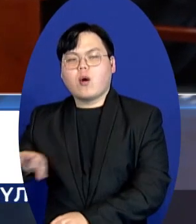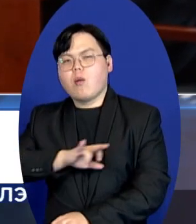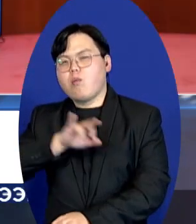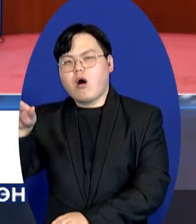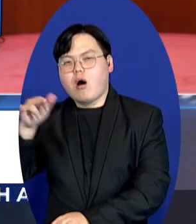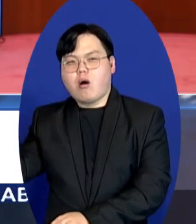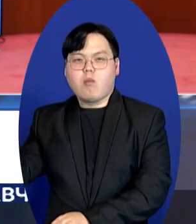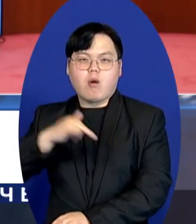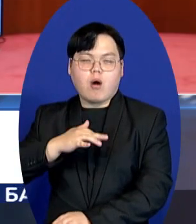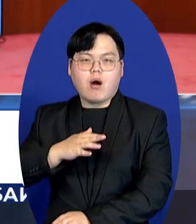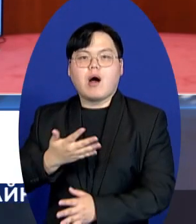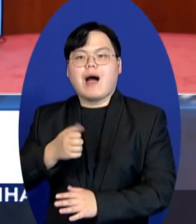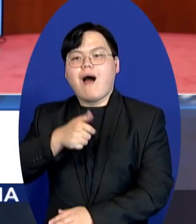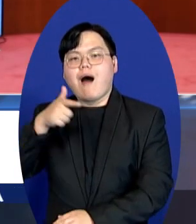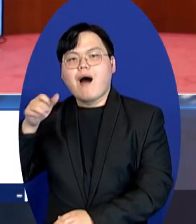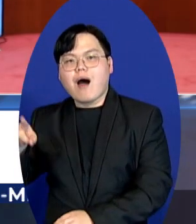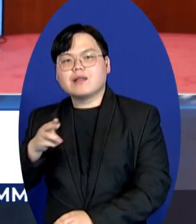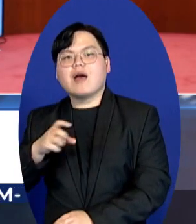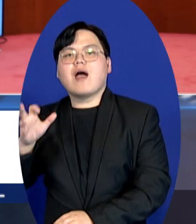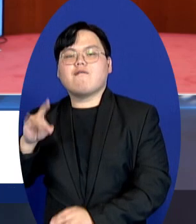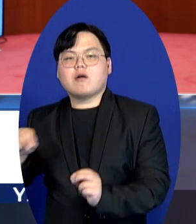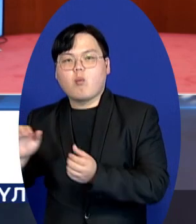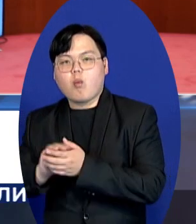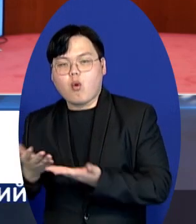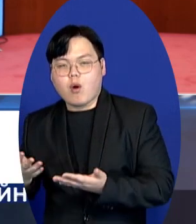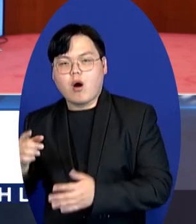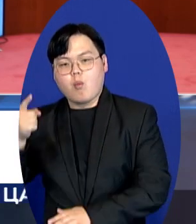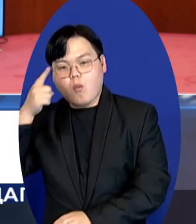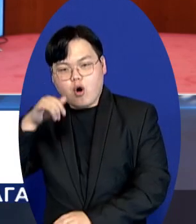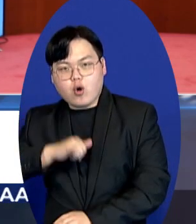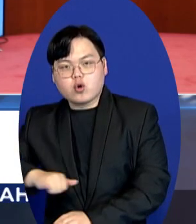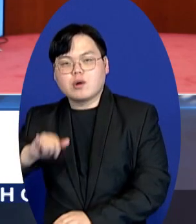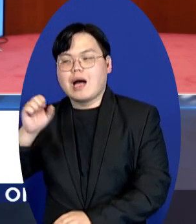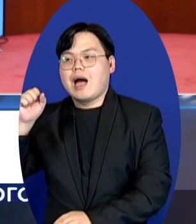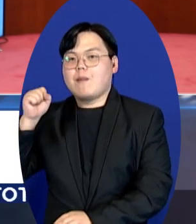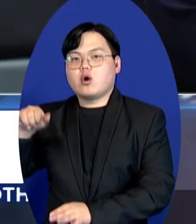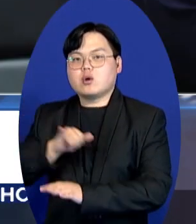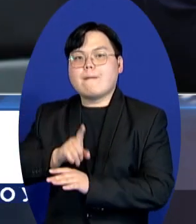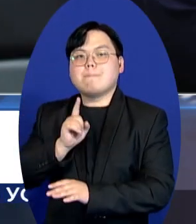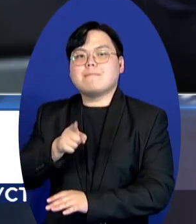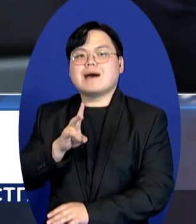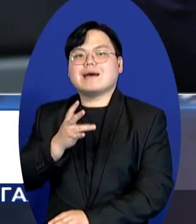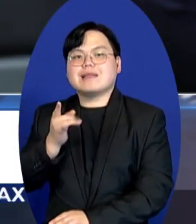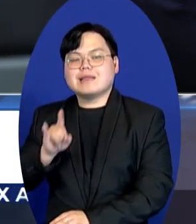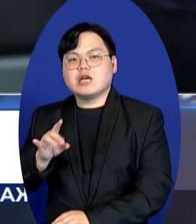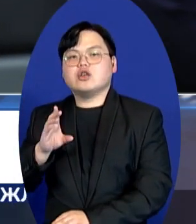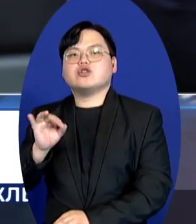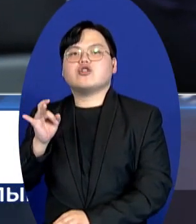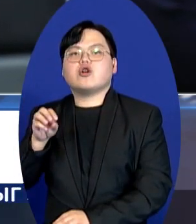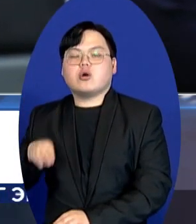агаарын тээврийн хилцээр байгуулах Монгол улсын засгийн газар Америк нэгдсэн улсын мянганы сорилтын сангийн корпорацтай хамтран хэрэгжүүлж